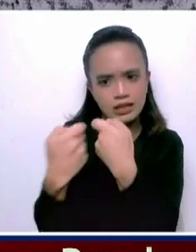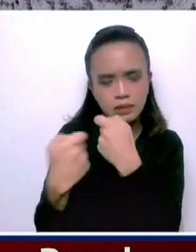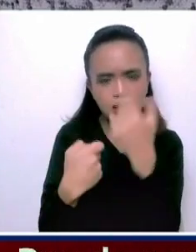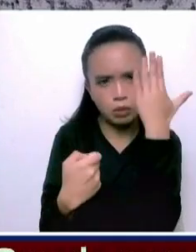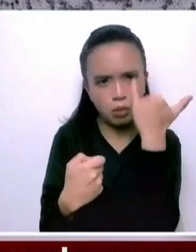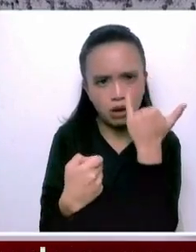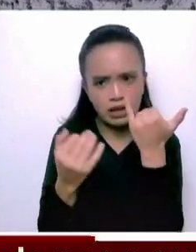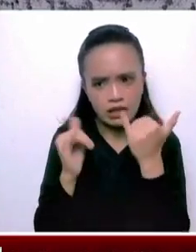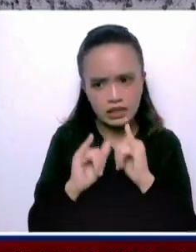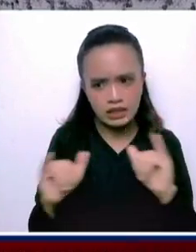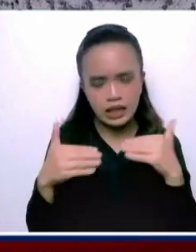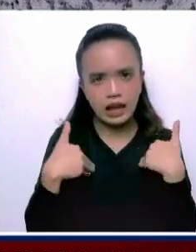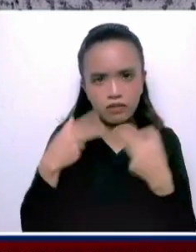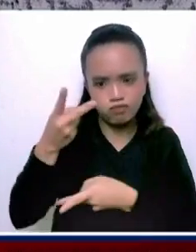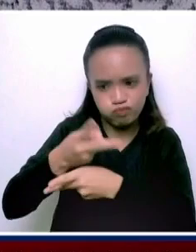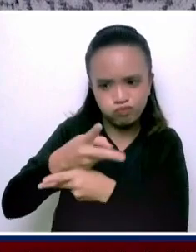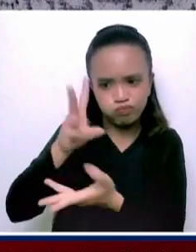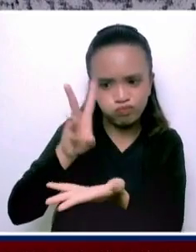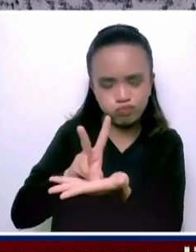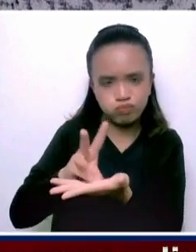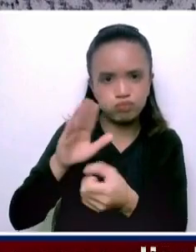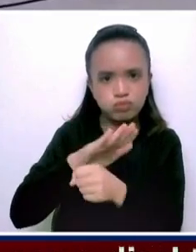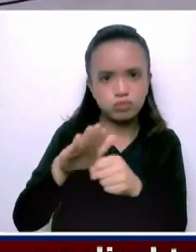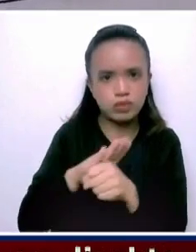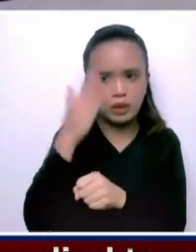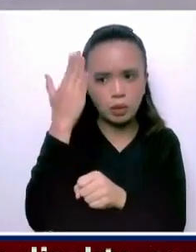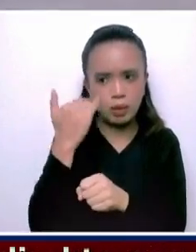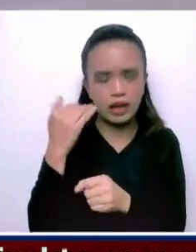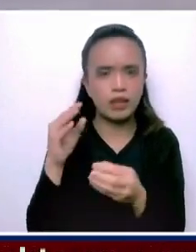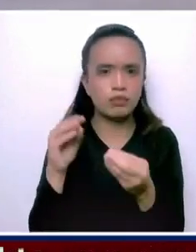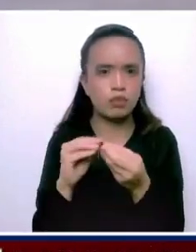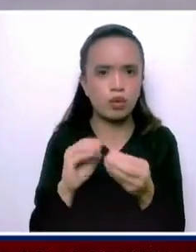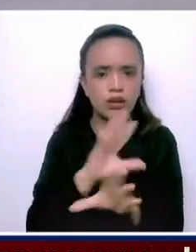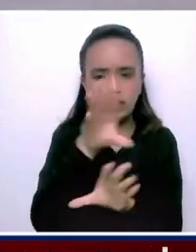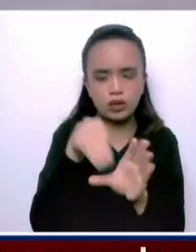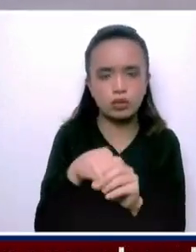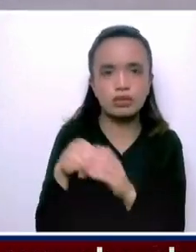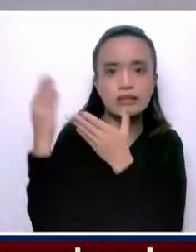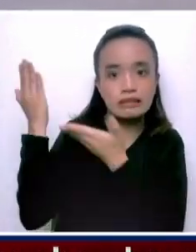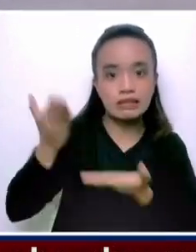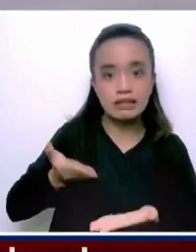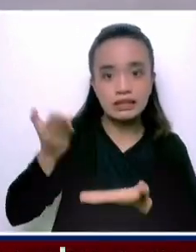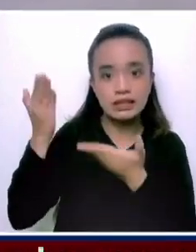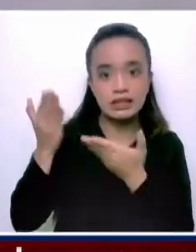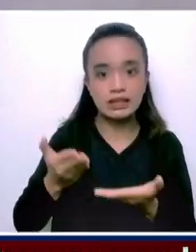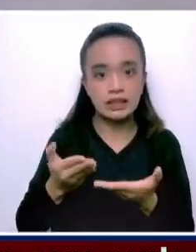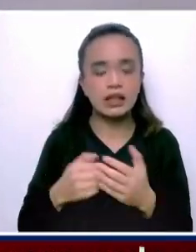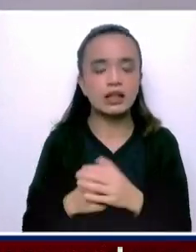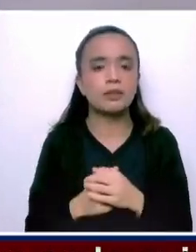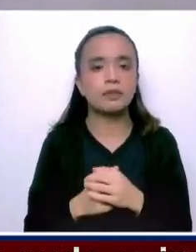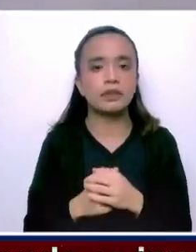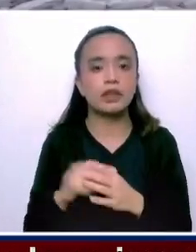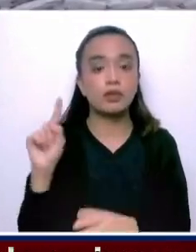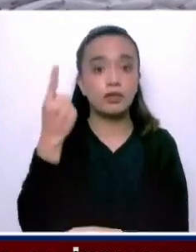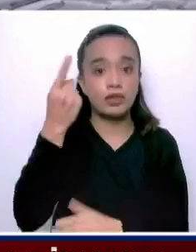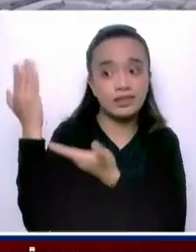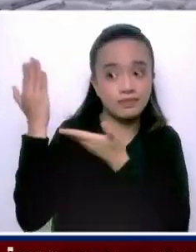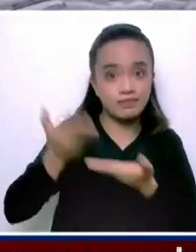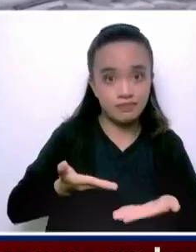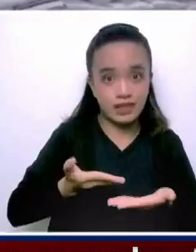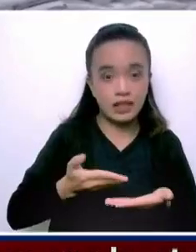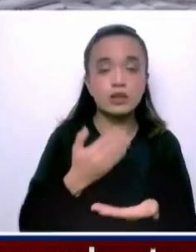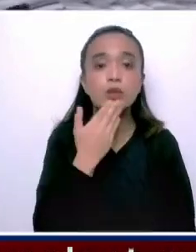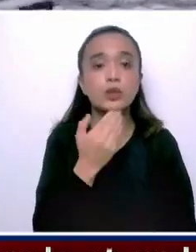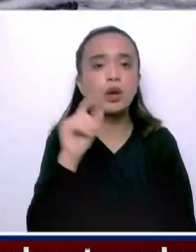silang lokal na asukal pero lumahok pa sa importasyon. Matatanda ang eksklusibo sa industrials ang unang importasyon ng asukal